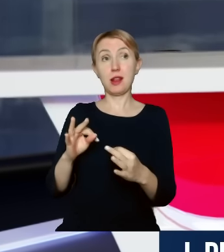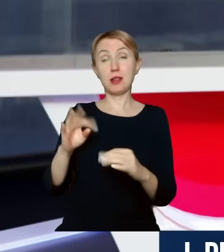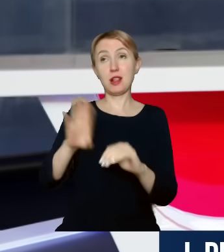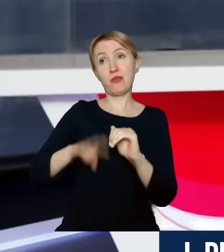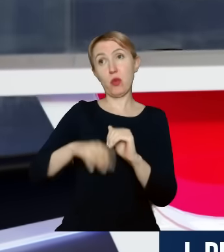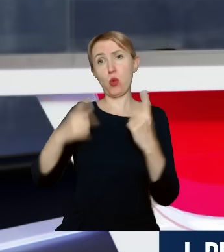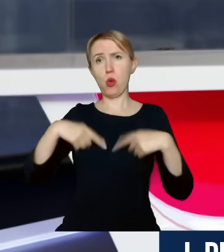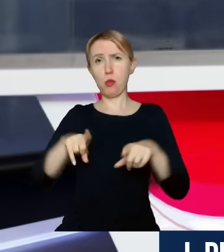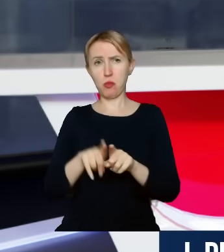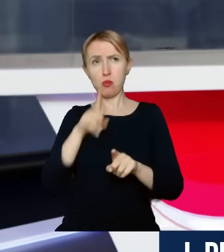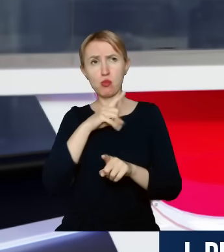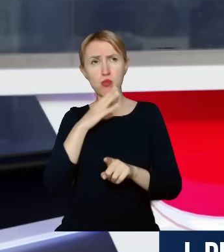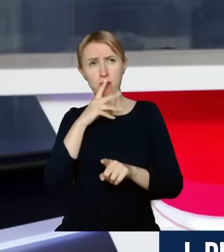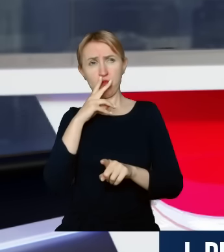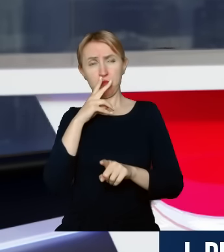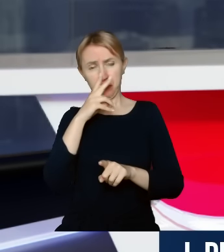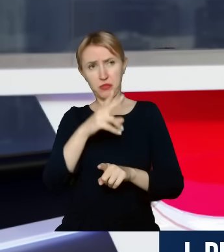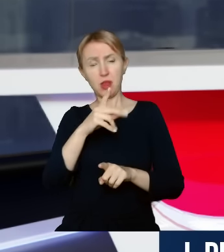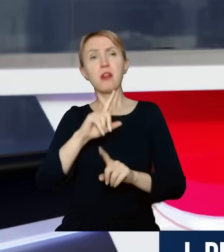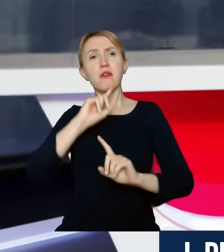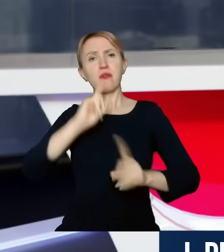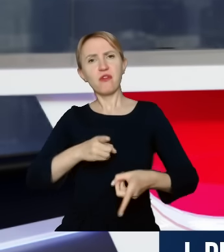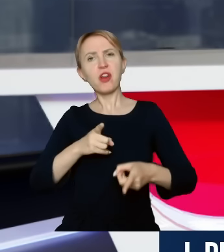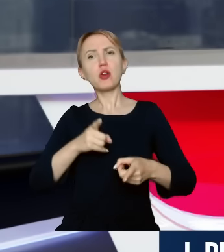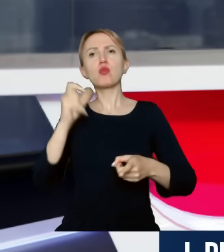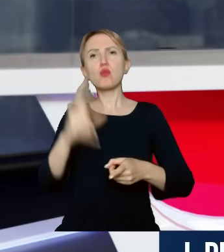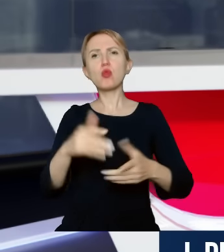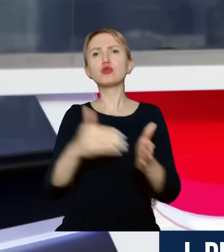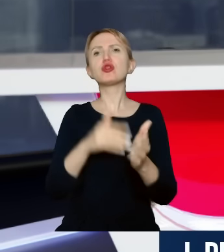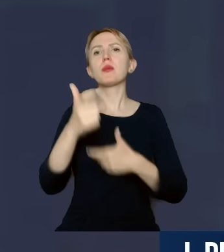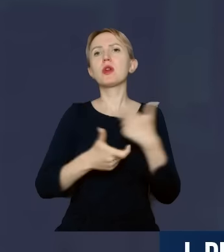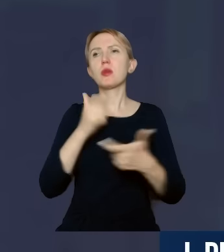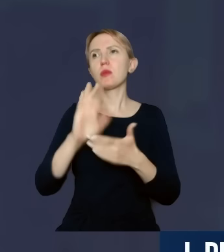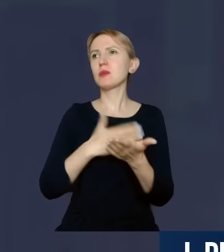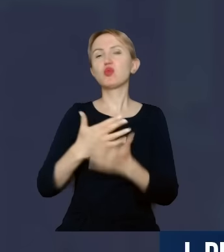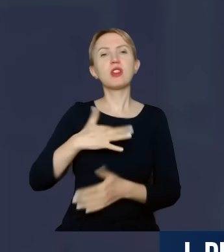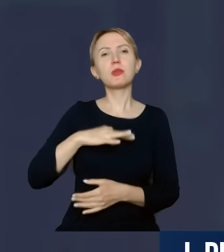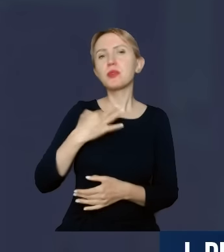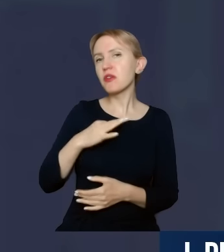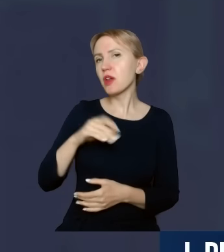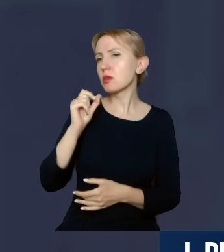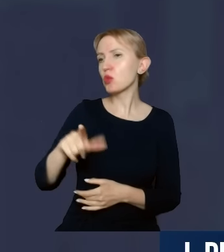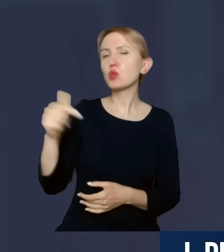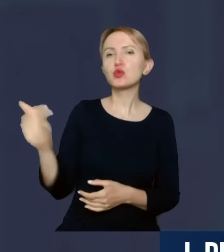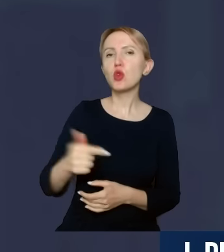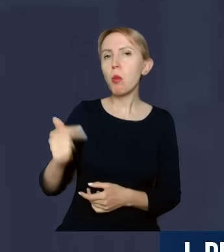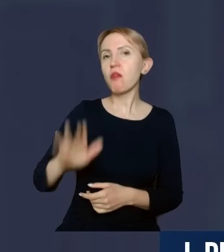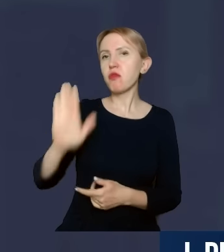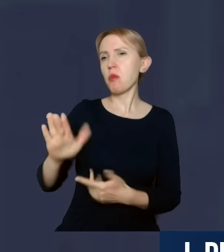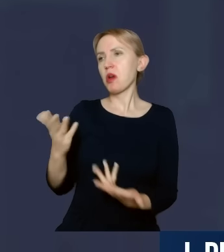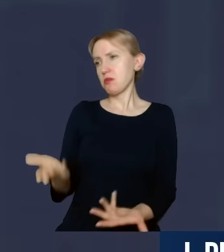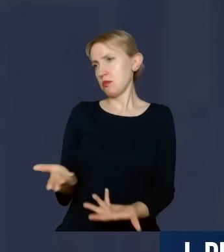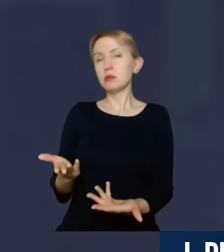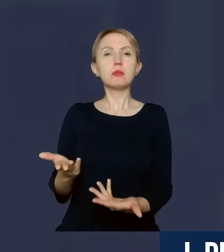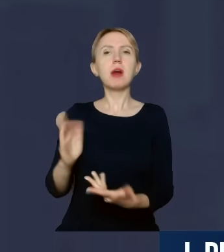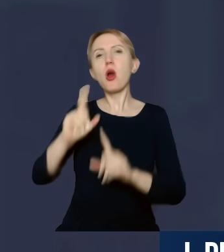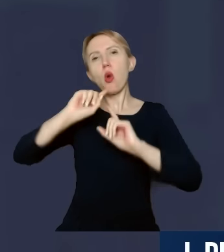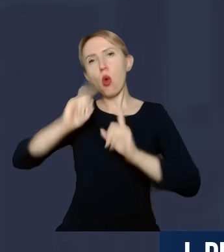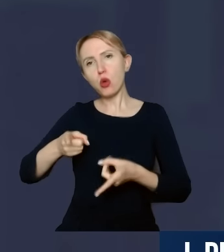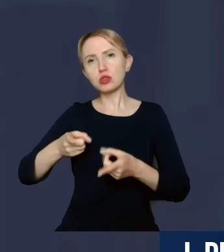wydany wyrok nakazujący określone działanie. Powiedzmy strony prywatnie, jest jakieś zobowiązanie. Będzie orzeczenie, ono